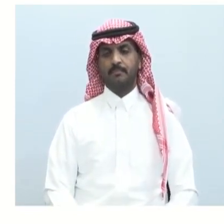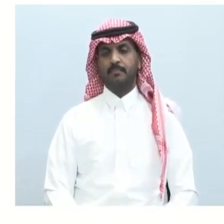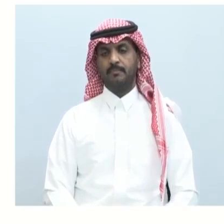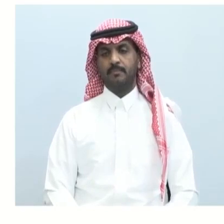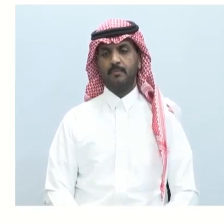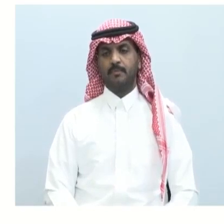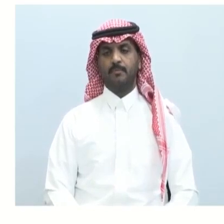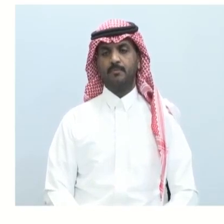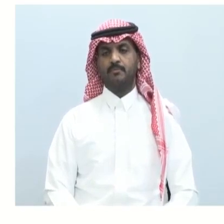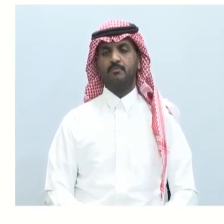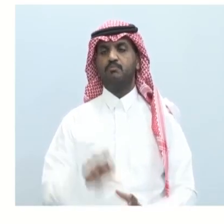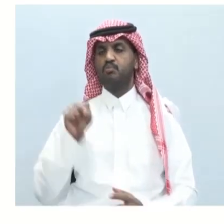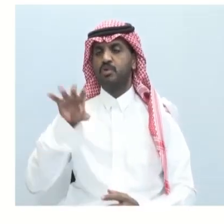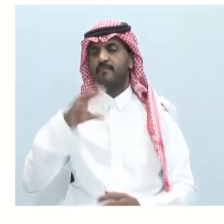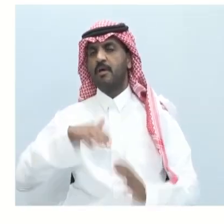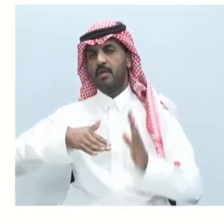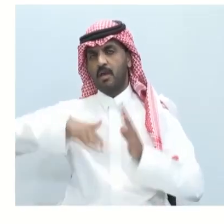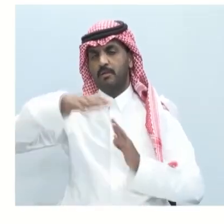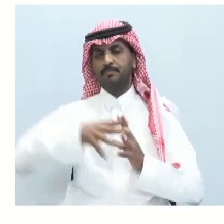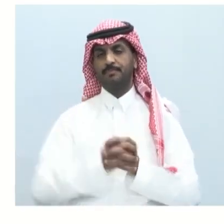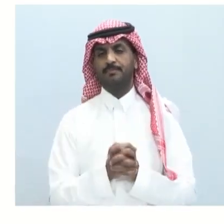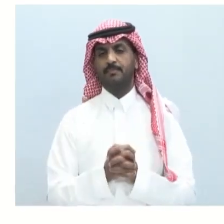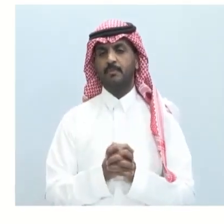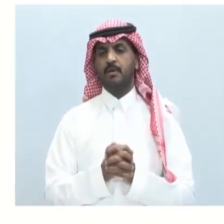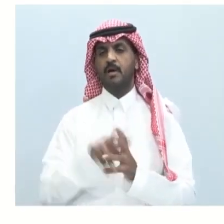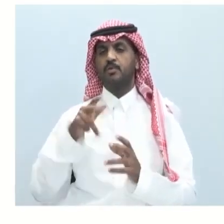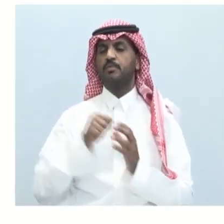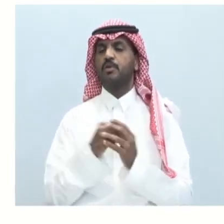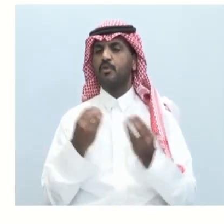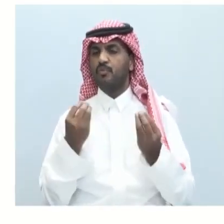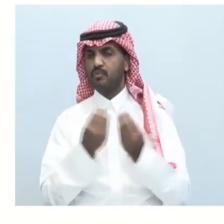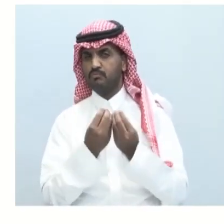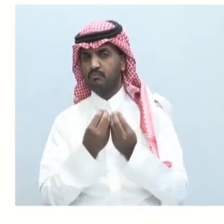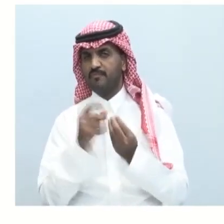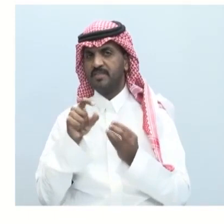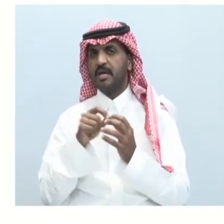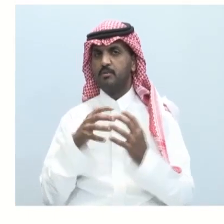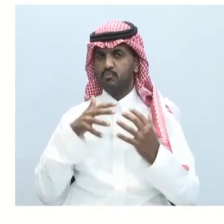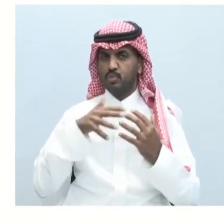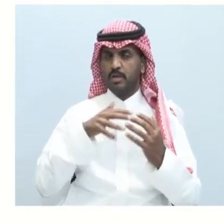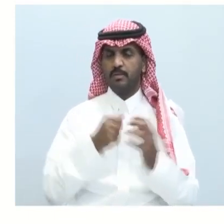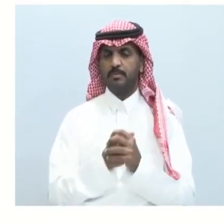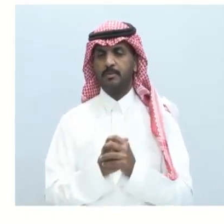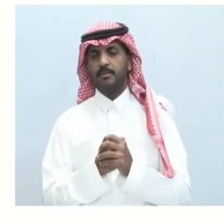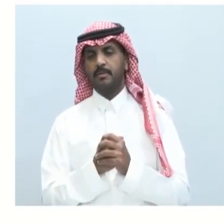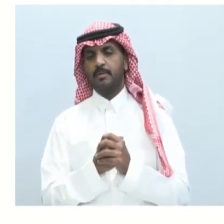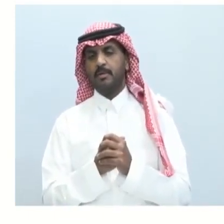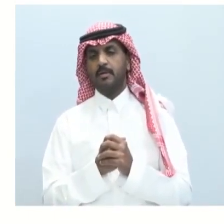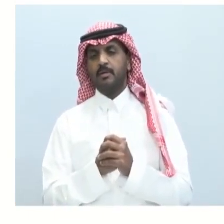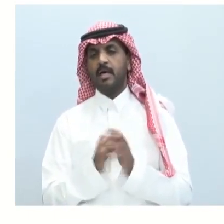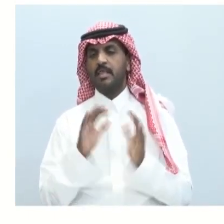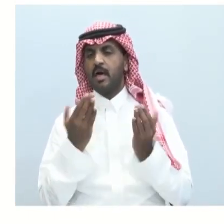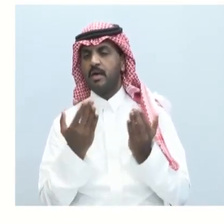هنا ايضا مصنفات اعلى الرتبه تضم فصائل متقاربه الطائفه تضم